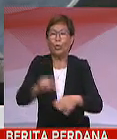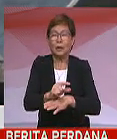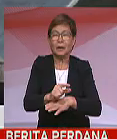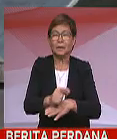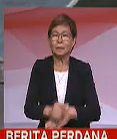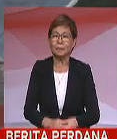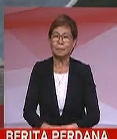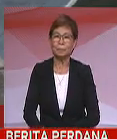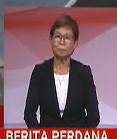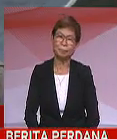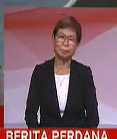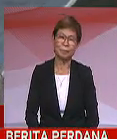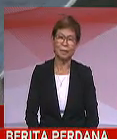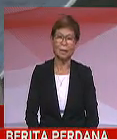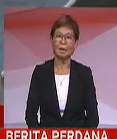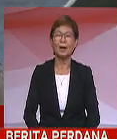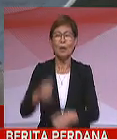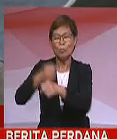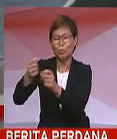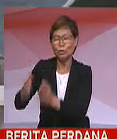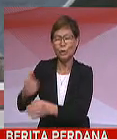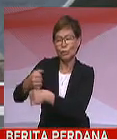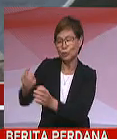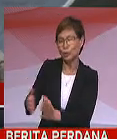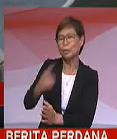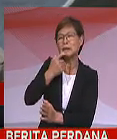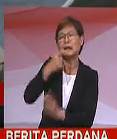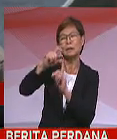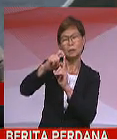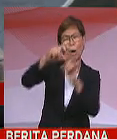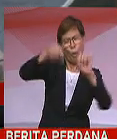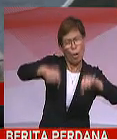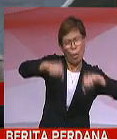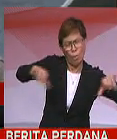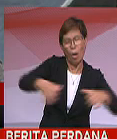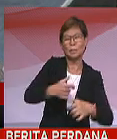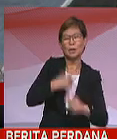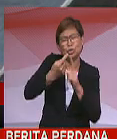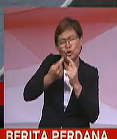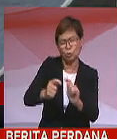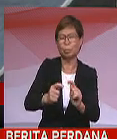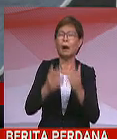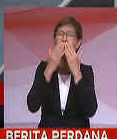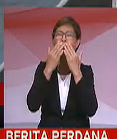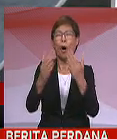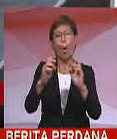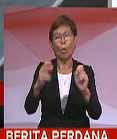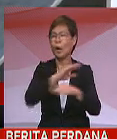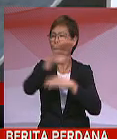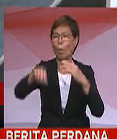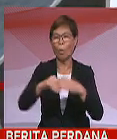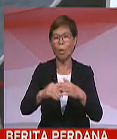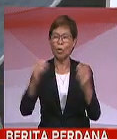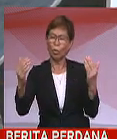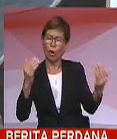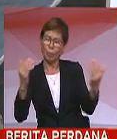je. Tapi producer kata boleh buat. So Shalma cuba and alhamdulillah okay everything. And kalau nak compare